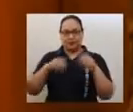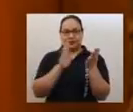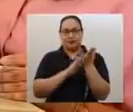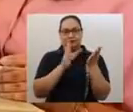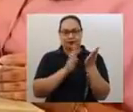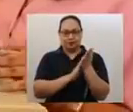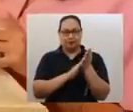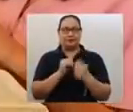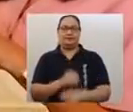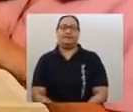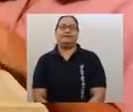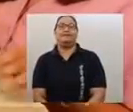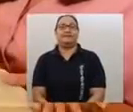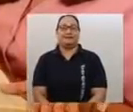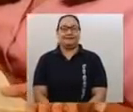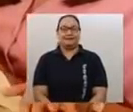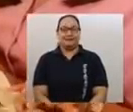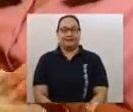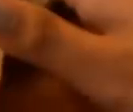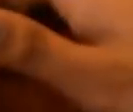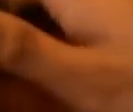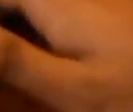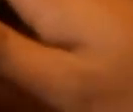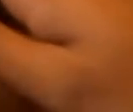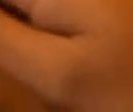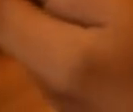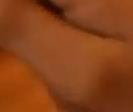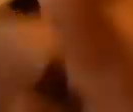ay nasa silid-aralan.